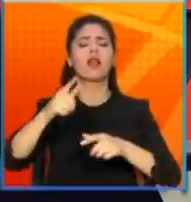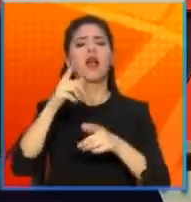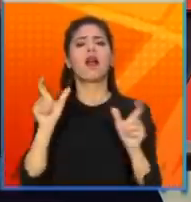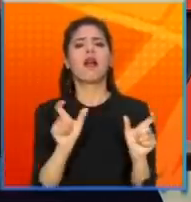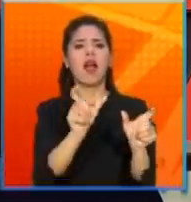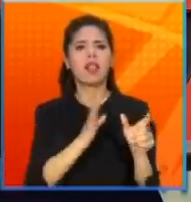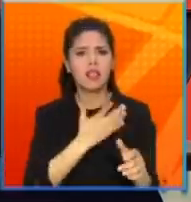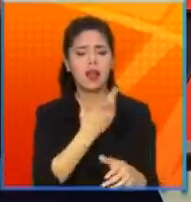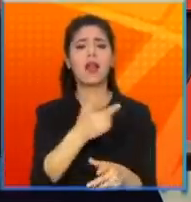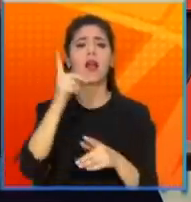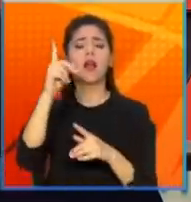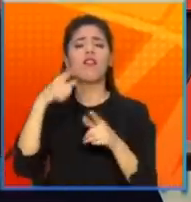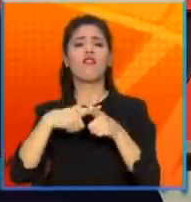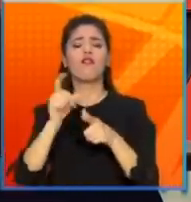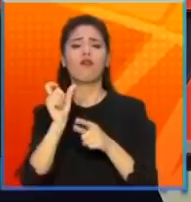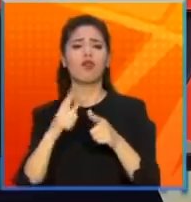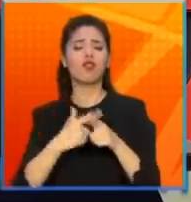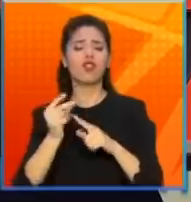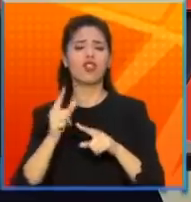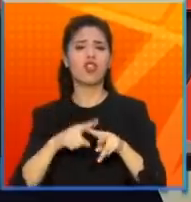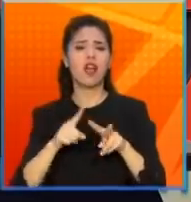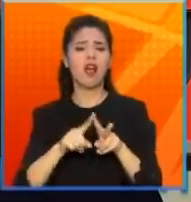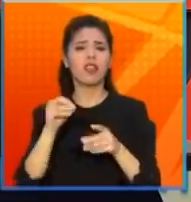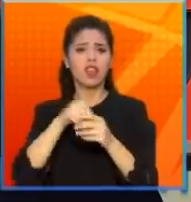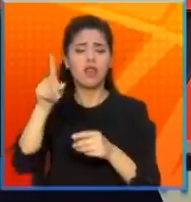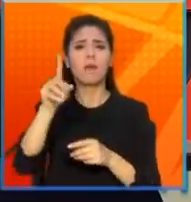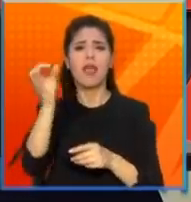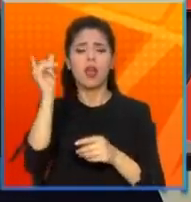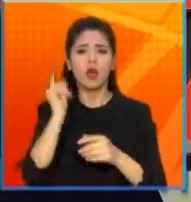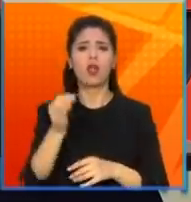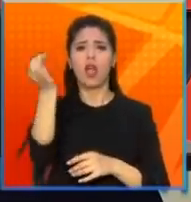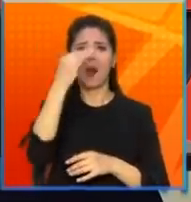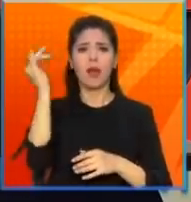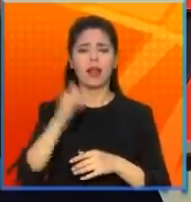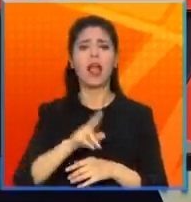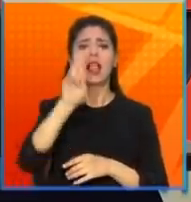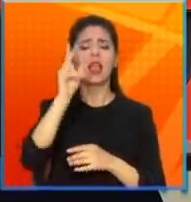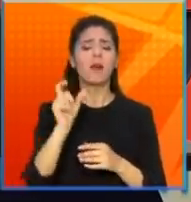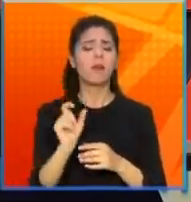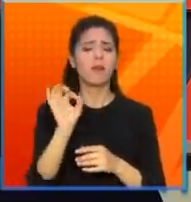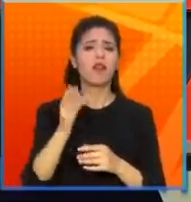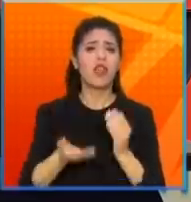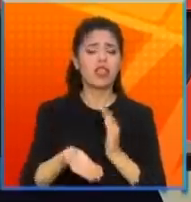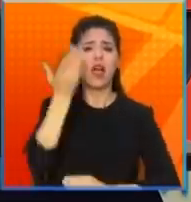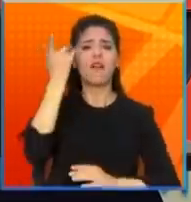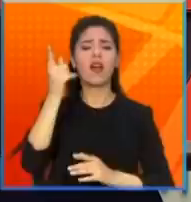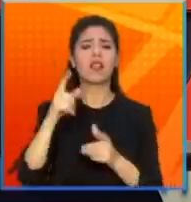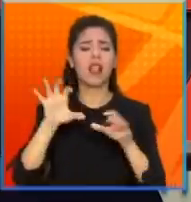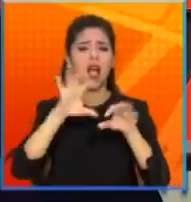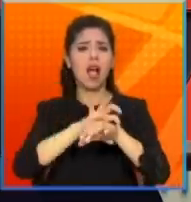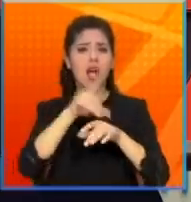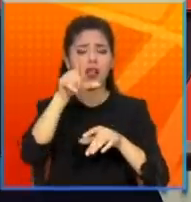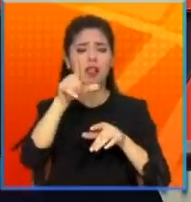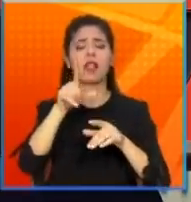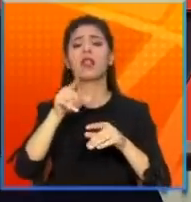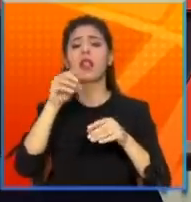Fujian bölgesinden bir acı haber geldi bugün. 70'ten fazla hastanın karantina altında tutulduğu bir otel çöktü. Son gelen